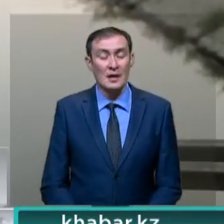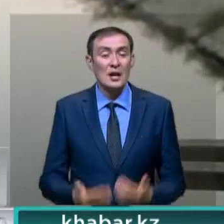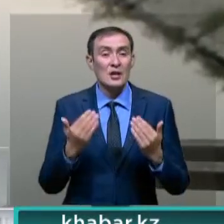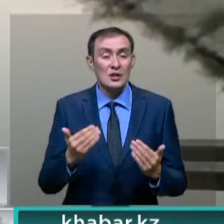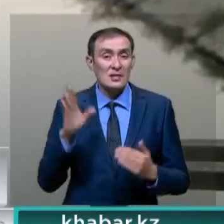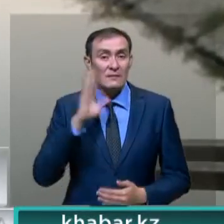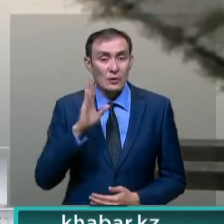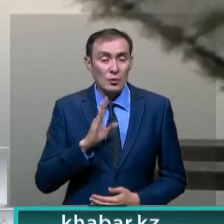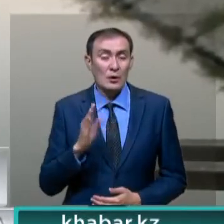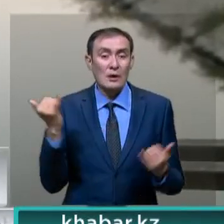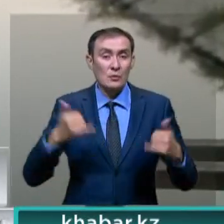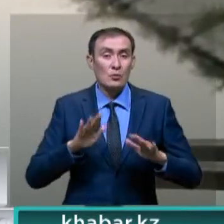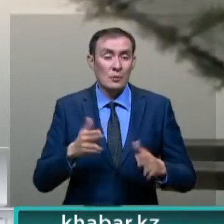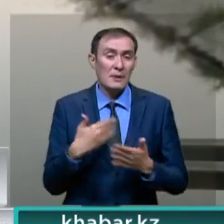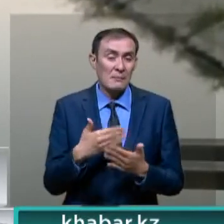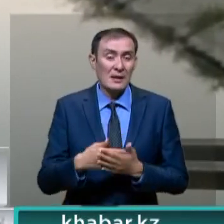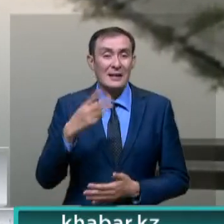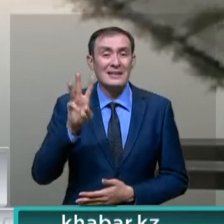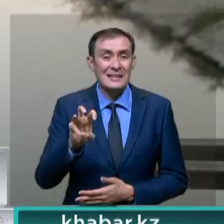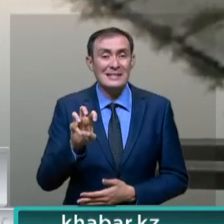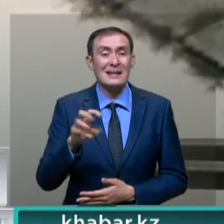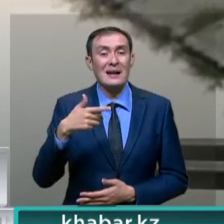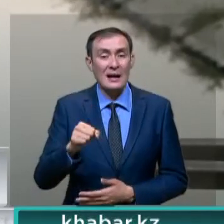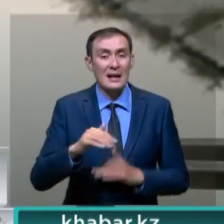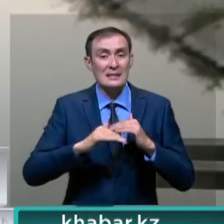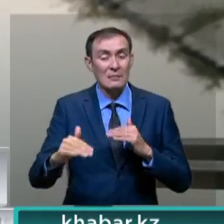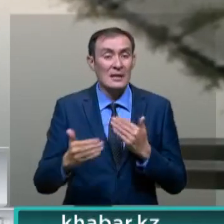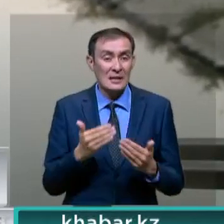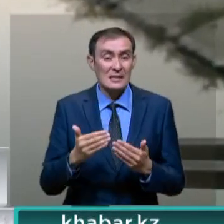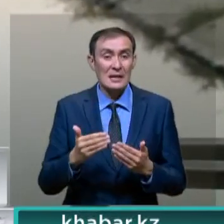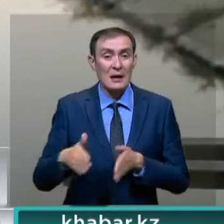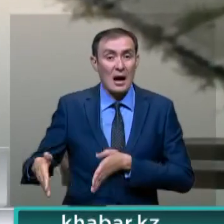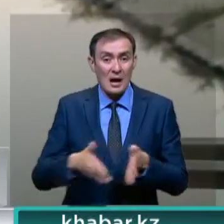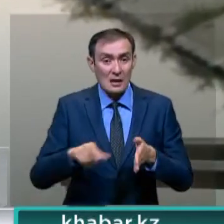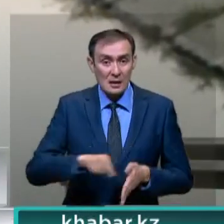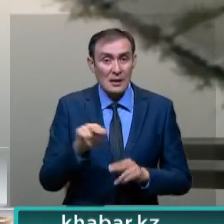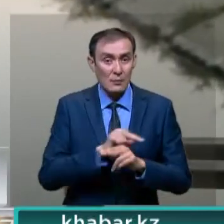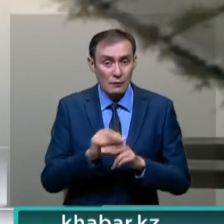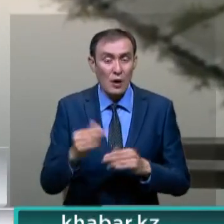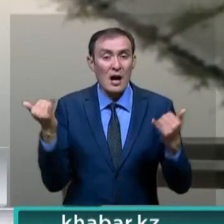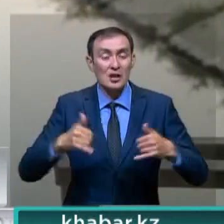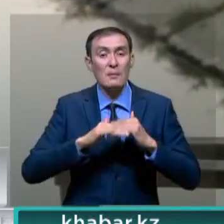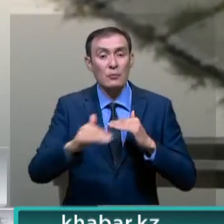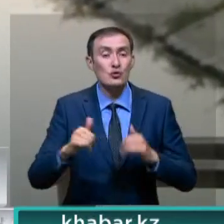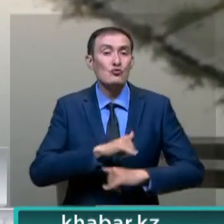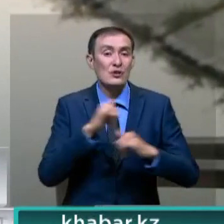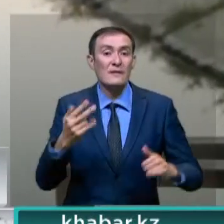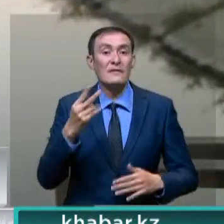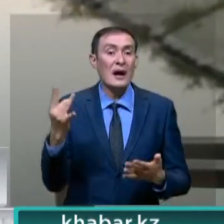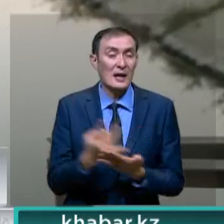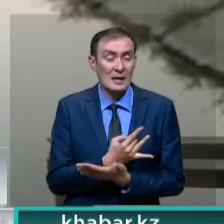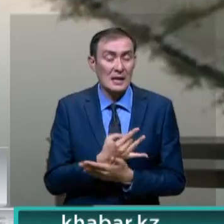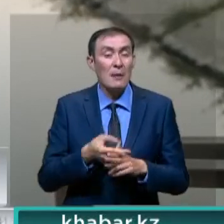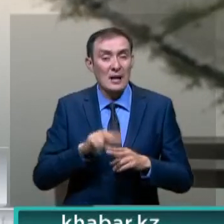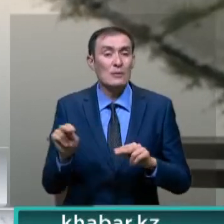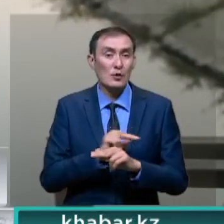Сейчас водой из родника орошаются примерно 300 гектаров земли. Если привести арык в порядок, то орошаемая площадь вырастет вдвое.